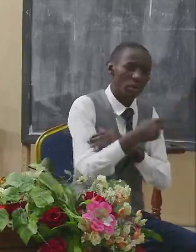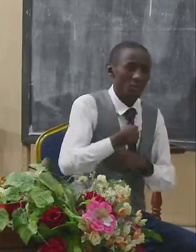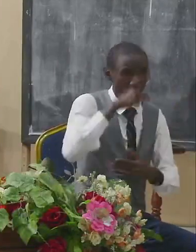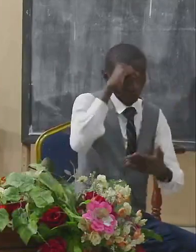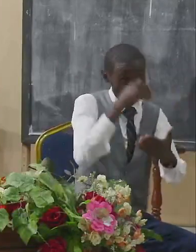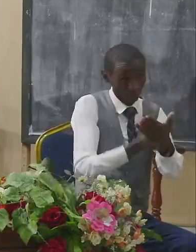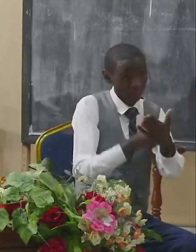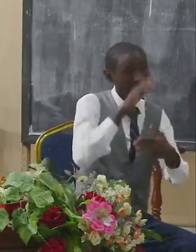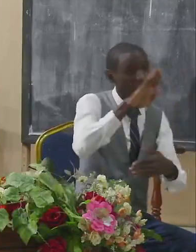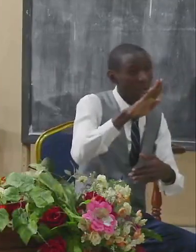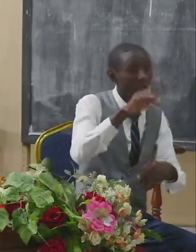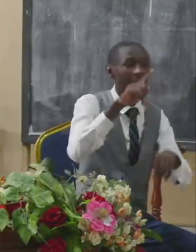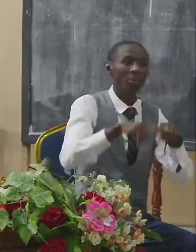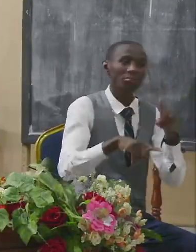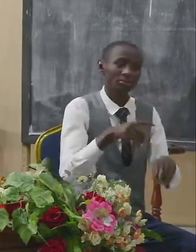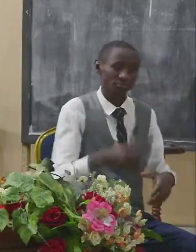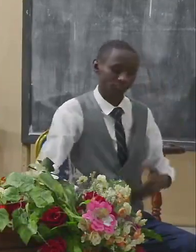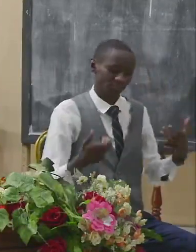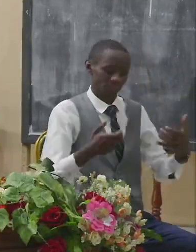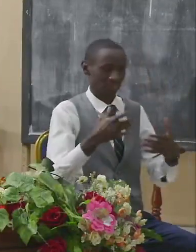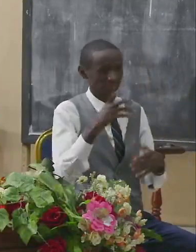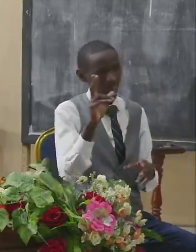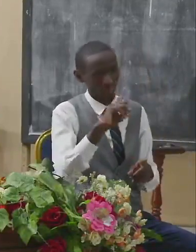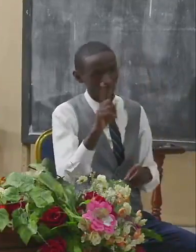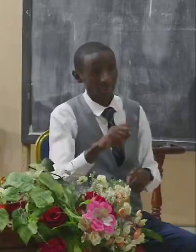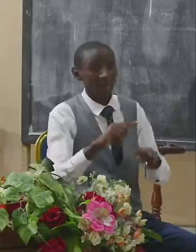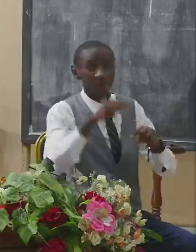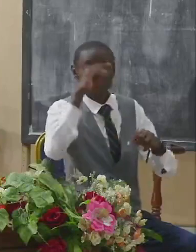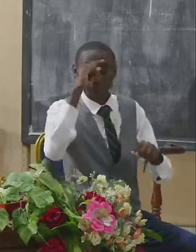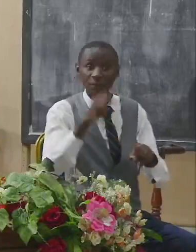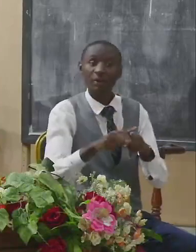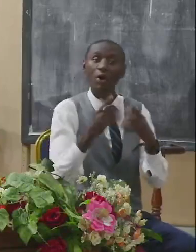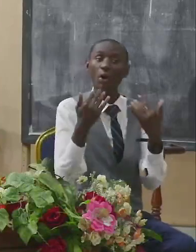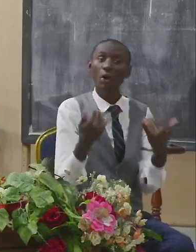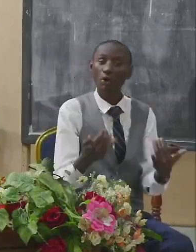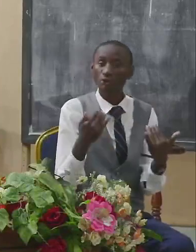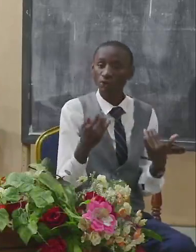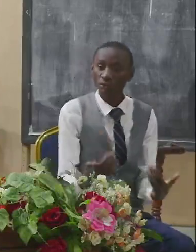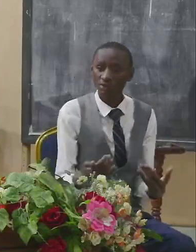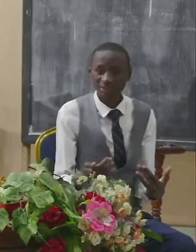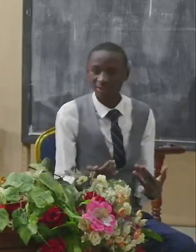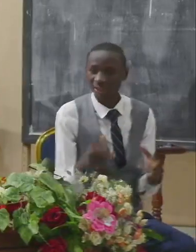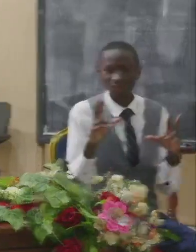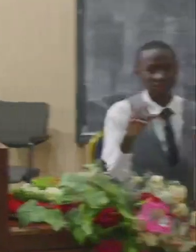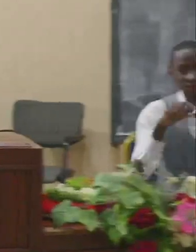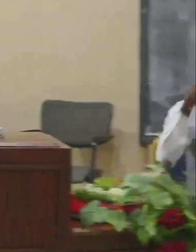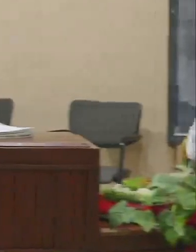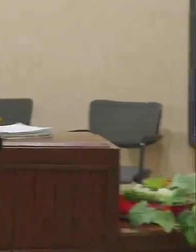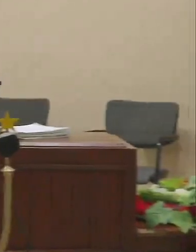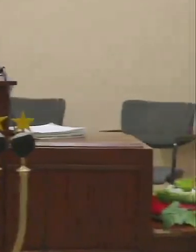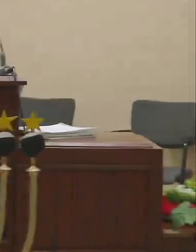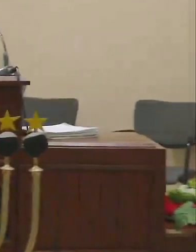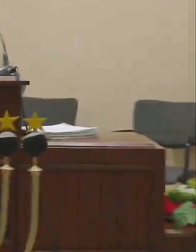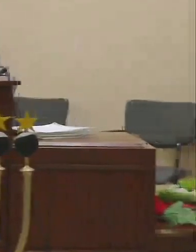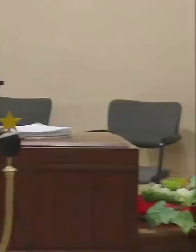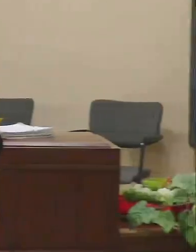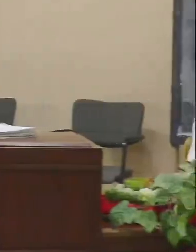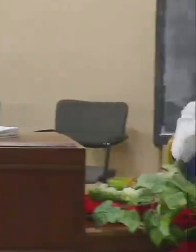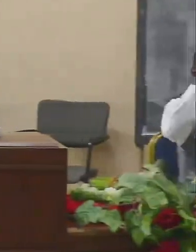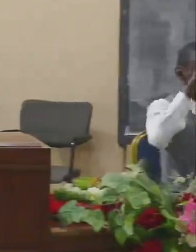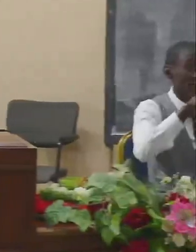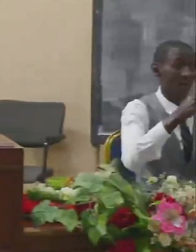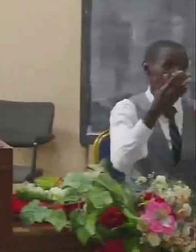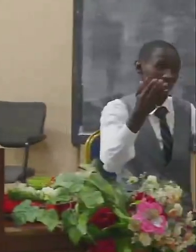révolté. Hakutomboka kabisa. Frère. Aujourd'hui. Leo. Non, frère. Hapana ndugu, ni hatari. Mais frère,